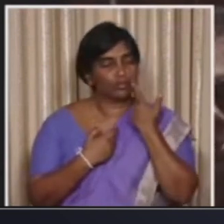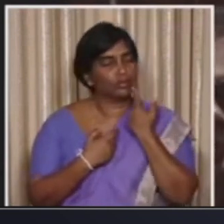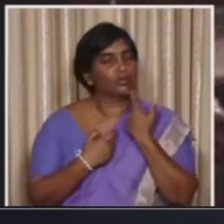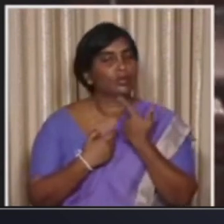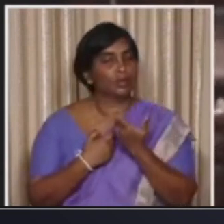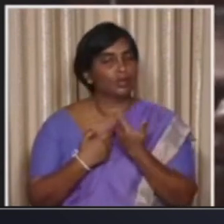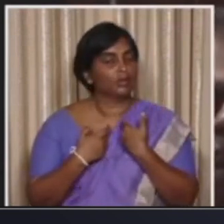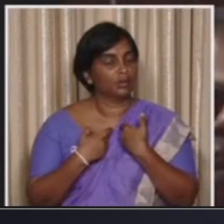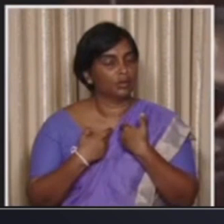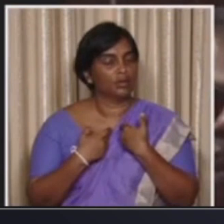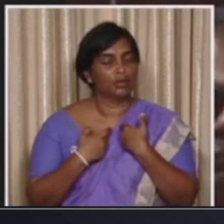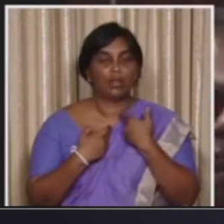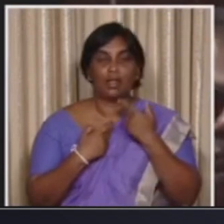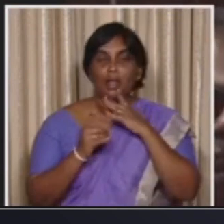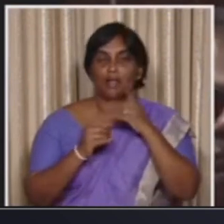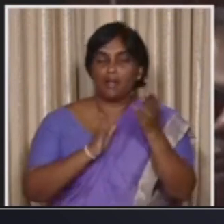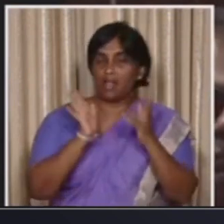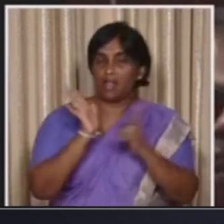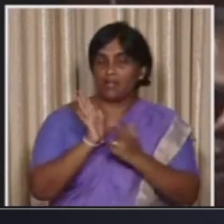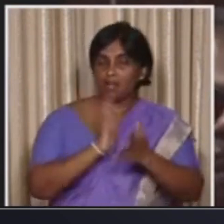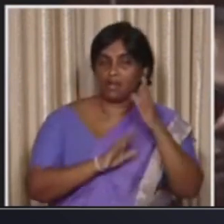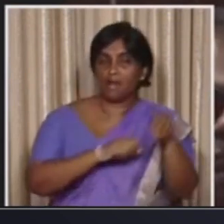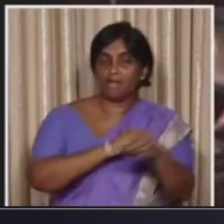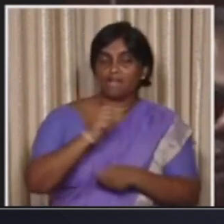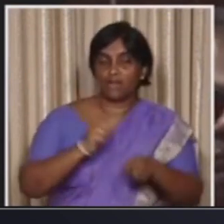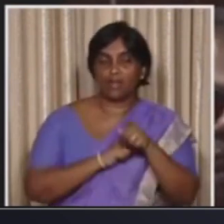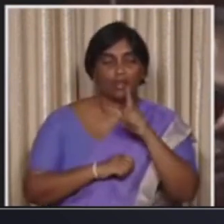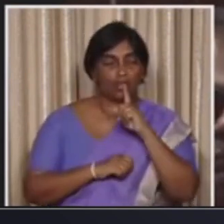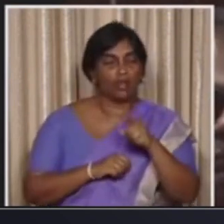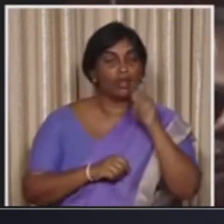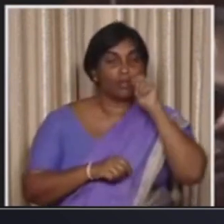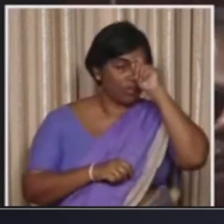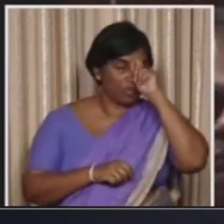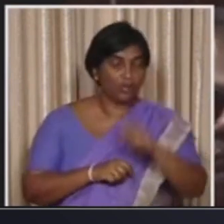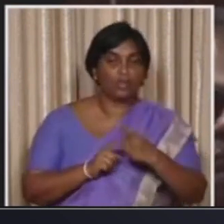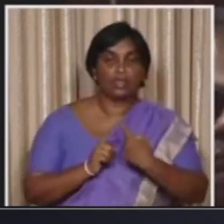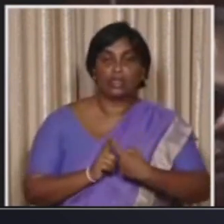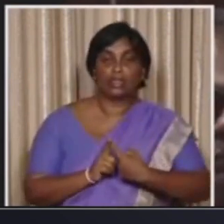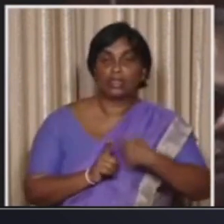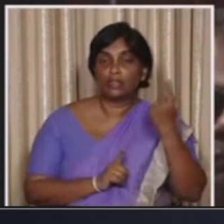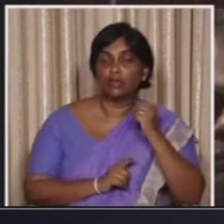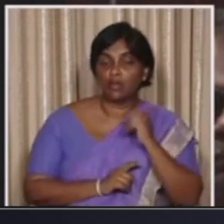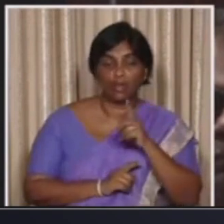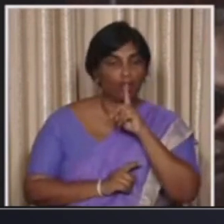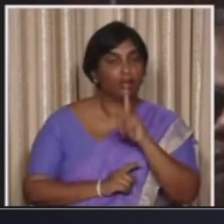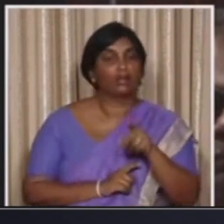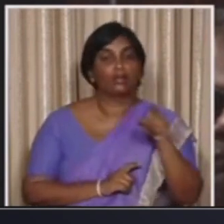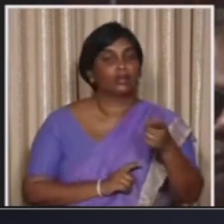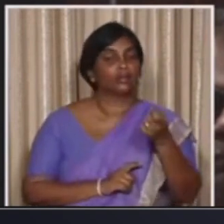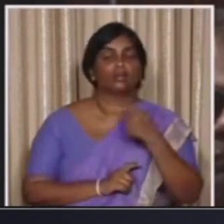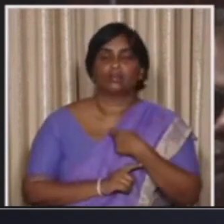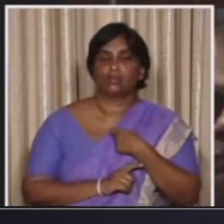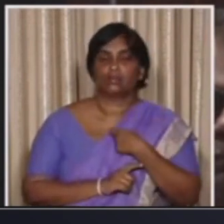අර අපේ මිනි පෙ ගොවියෙක්ගෙන් ඇහුවොත් කොහොමද ගොවි මහත්තයා දියුණු වෙන්නේ කියලා අපි ඇහුවොත් උන් දැකියයි